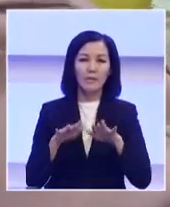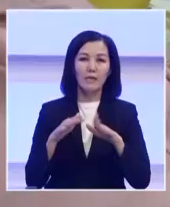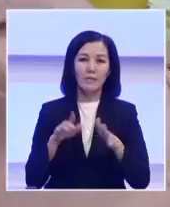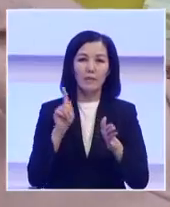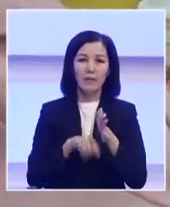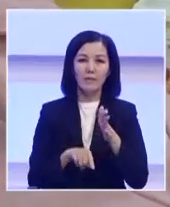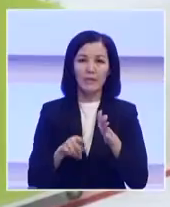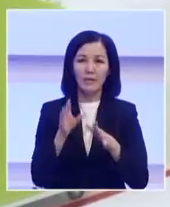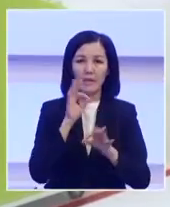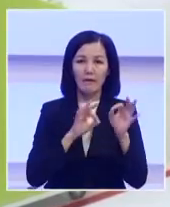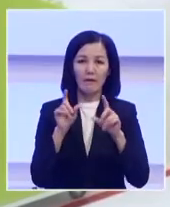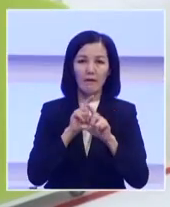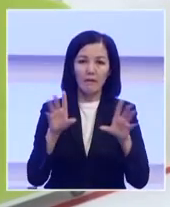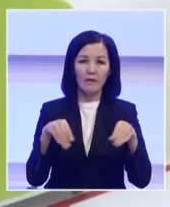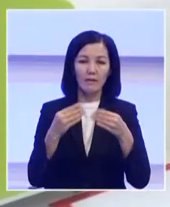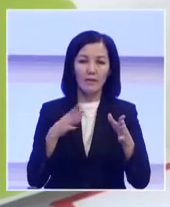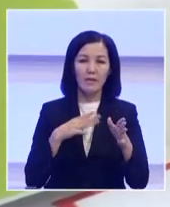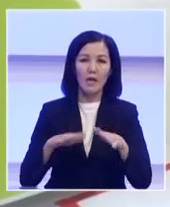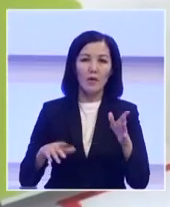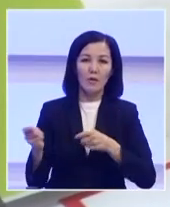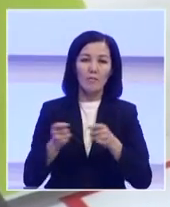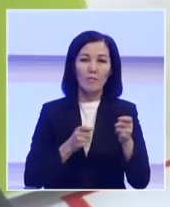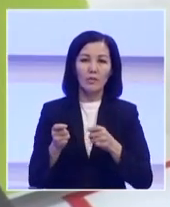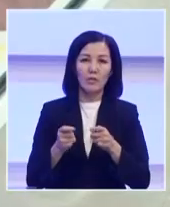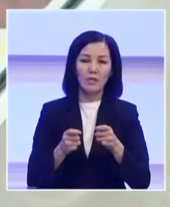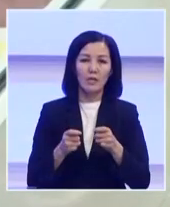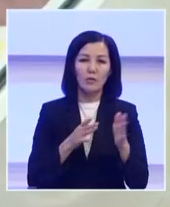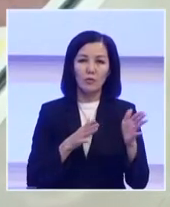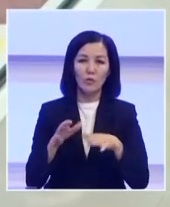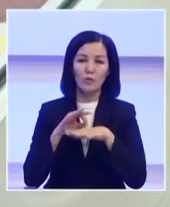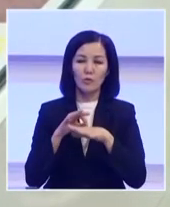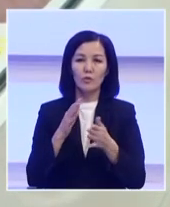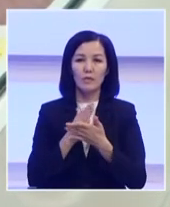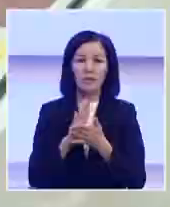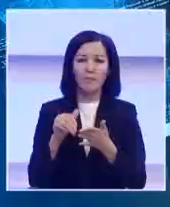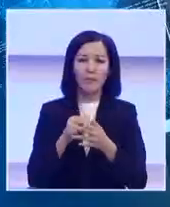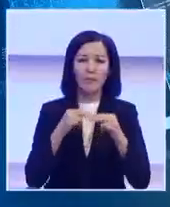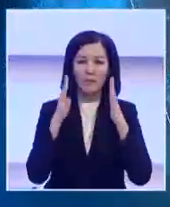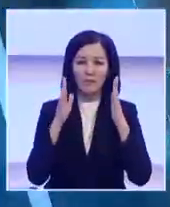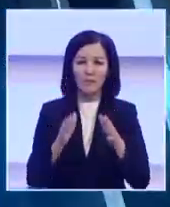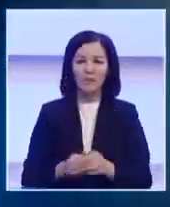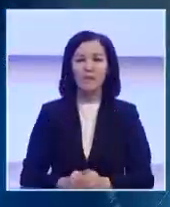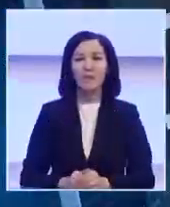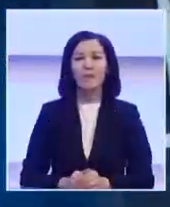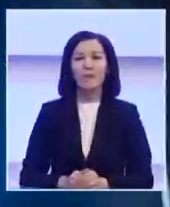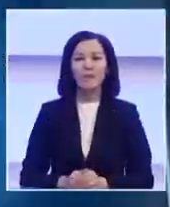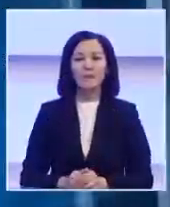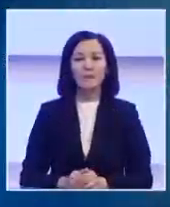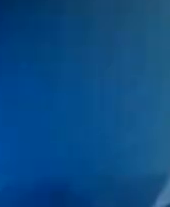бағада дәріханаларға таратқан. Бұл жұмыс аудан басшылығын сауымен жүйелі жүргізіледі. Басты назарда.